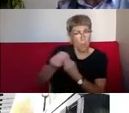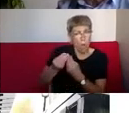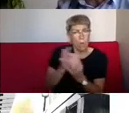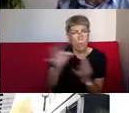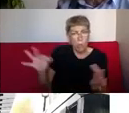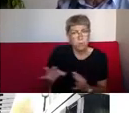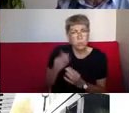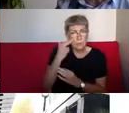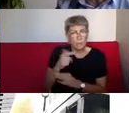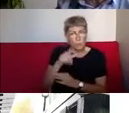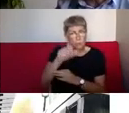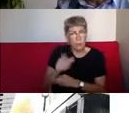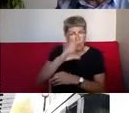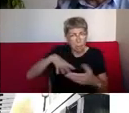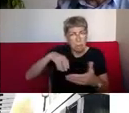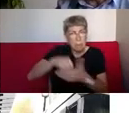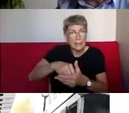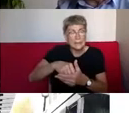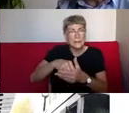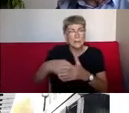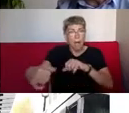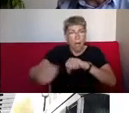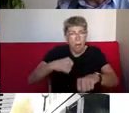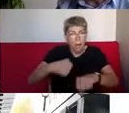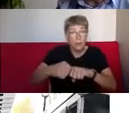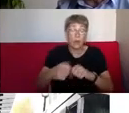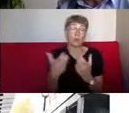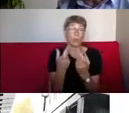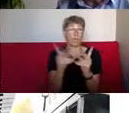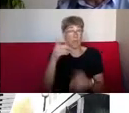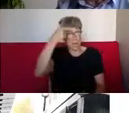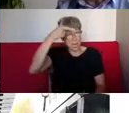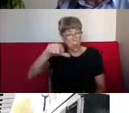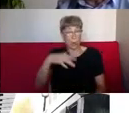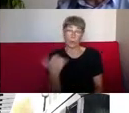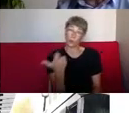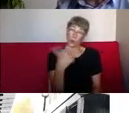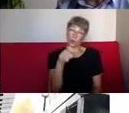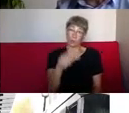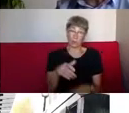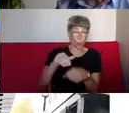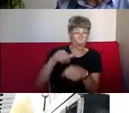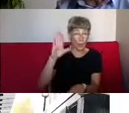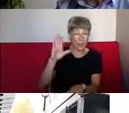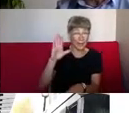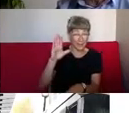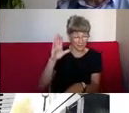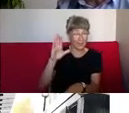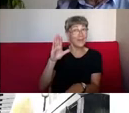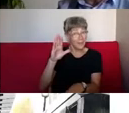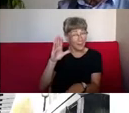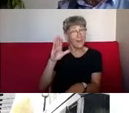ont participé l'an dernier à cette action-là. Sur la seule ville de Lyon, on a eu 200 candidats qui ont contacté en 2 heures de